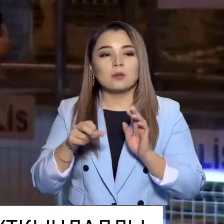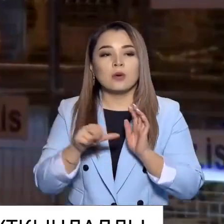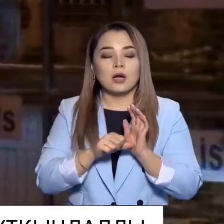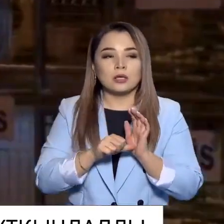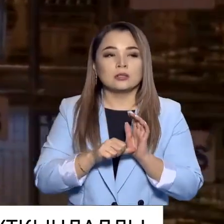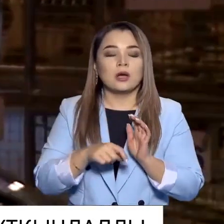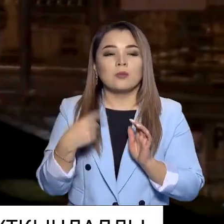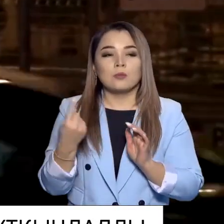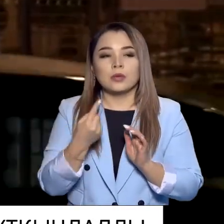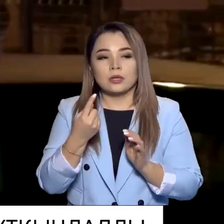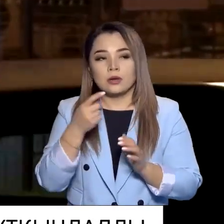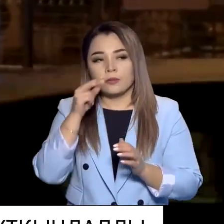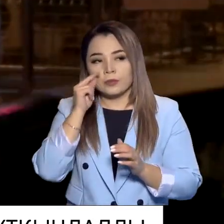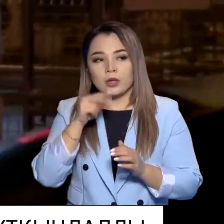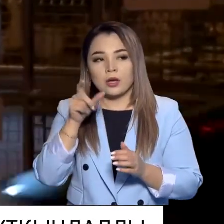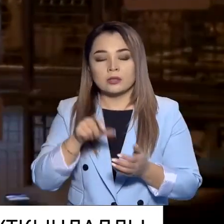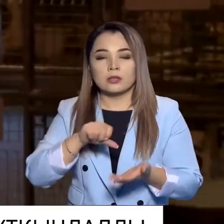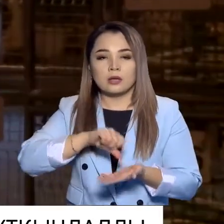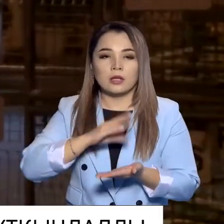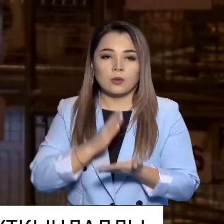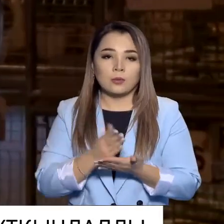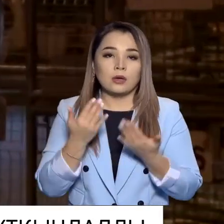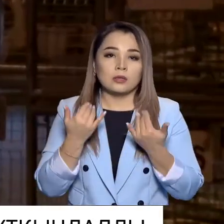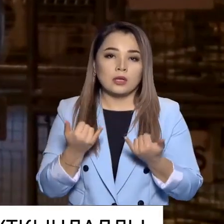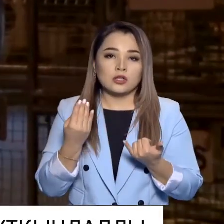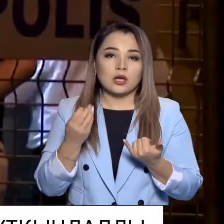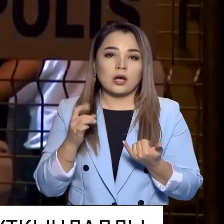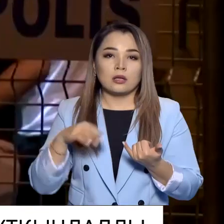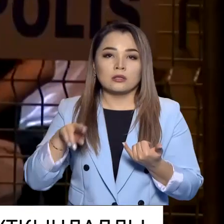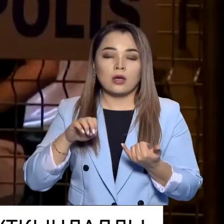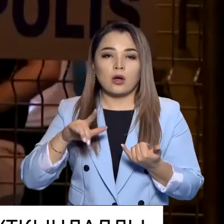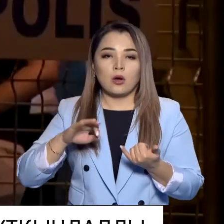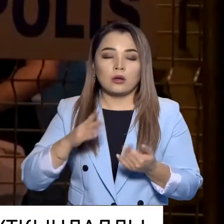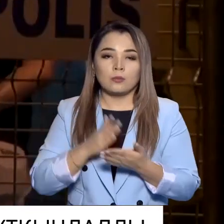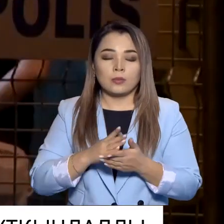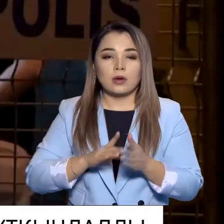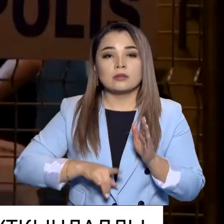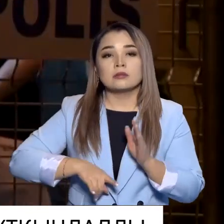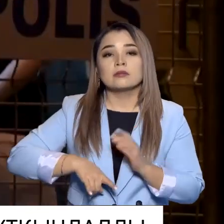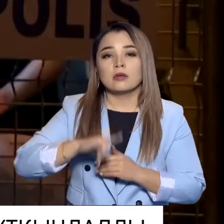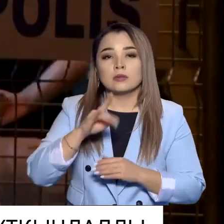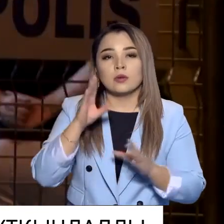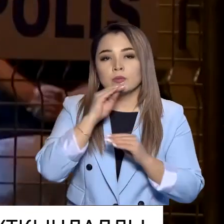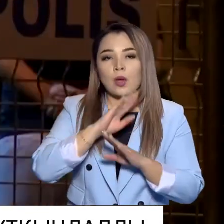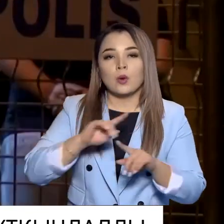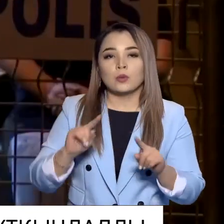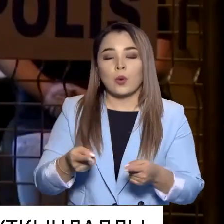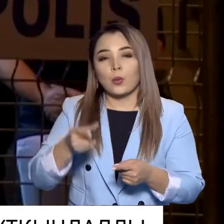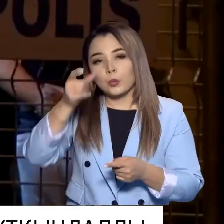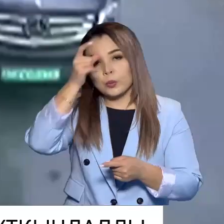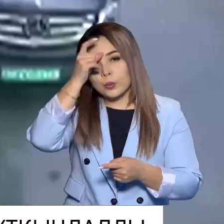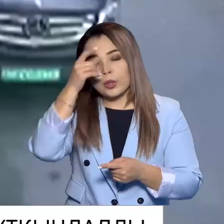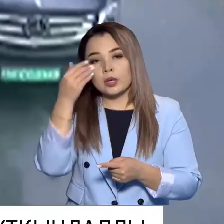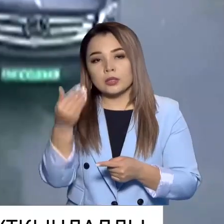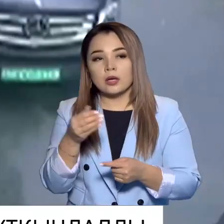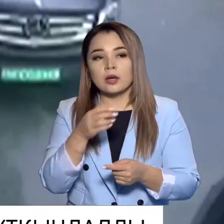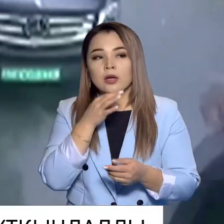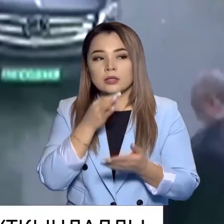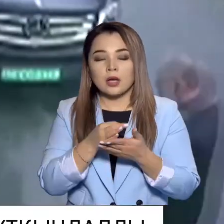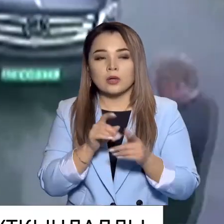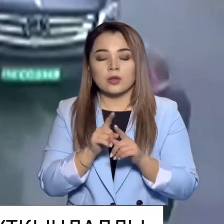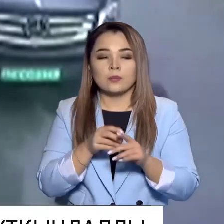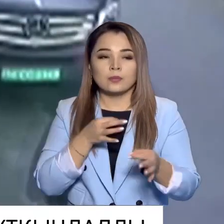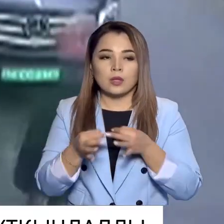бірі. Алотайби Париждің Шарль де Голь әуежайынан Эр-Риядқа ұшарда қолға түсті. Сот оны Түркияға экстрадициялау мәселесін қарап